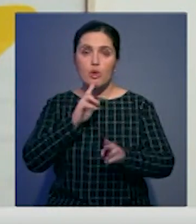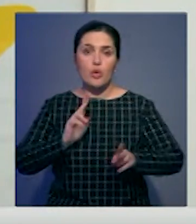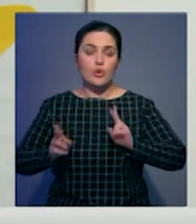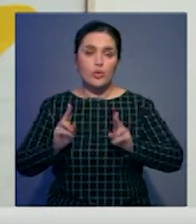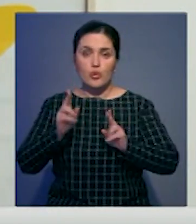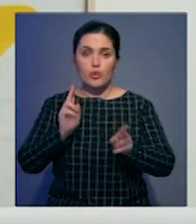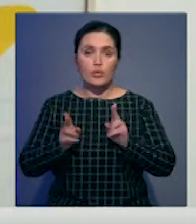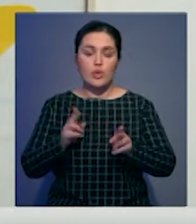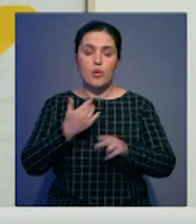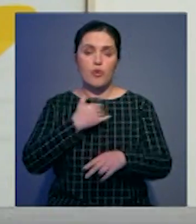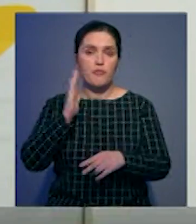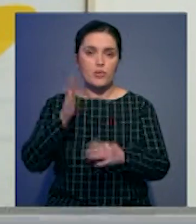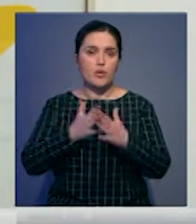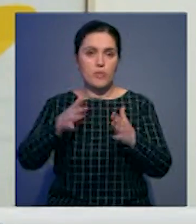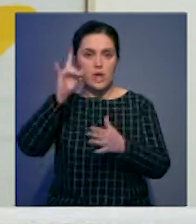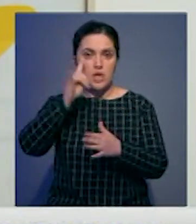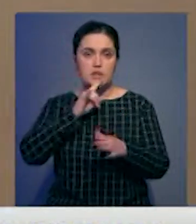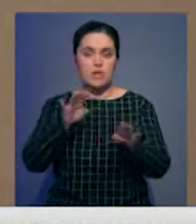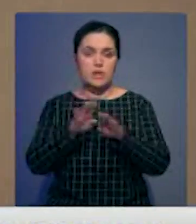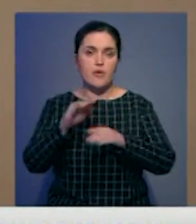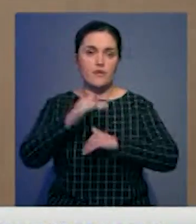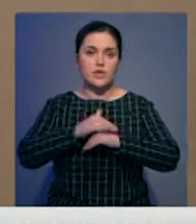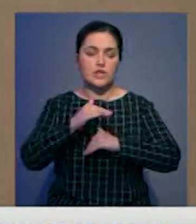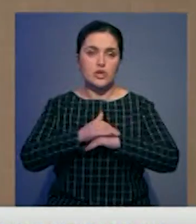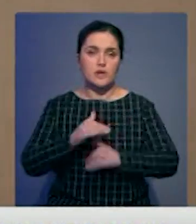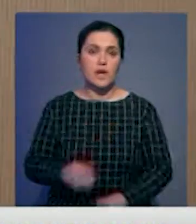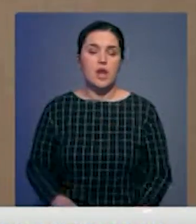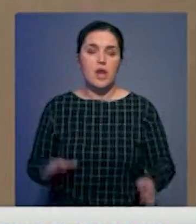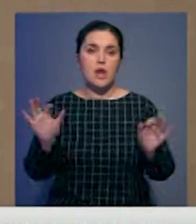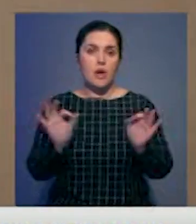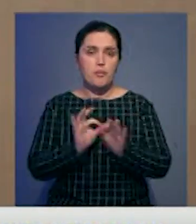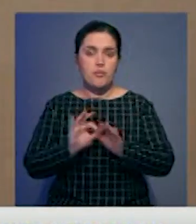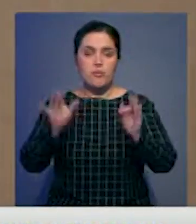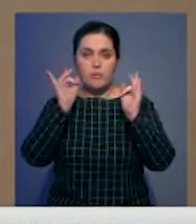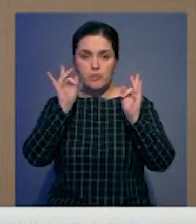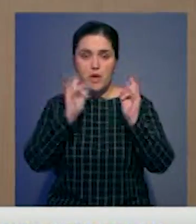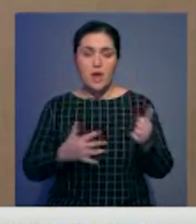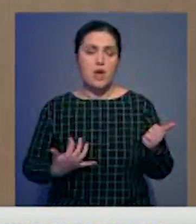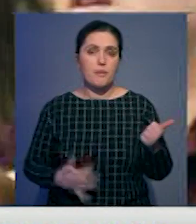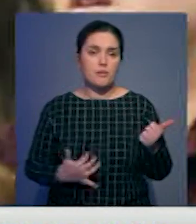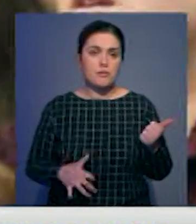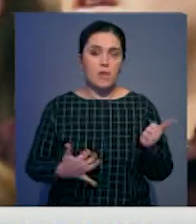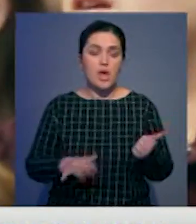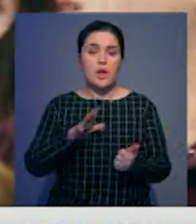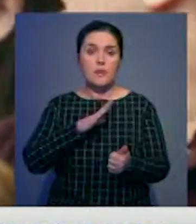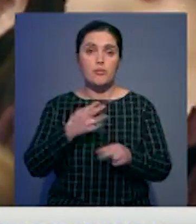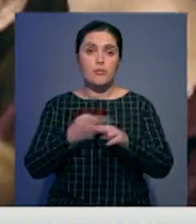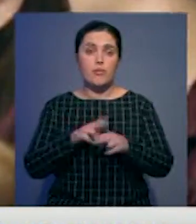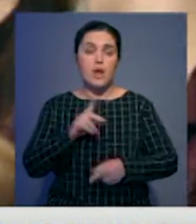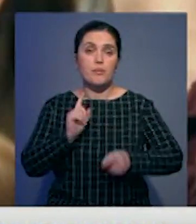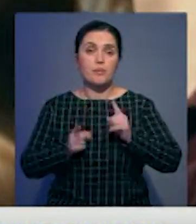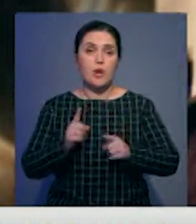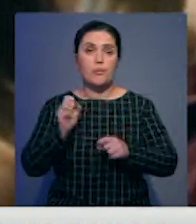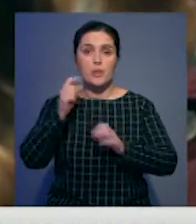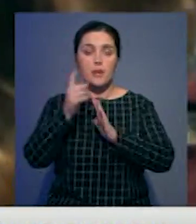будущем больше таких казахских вечеров. Мелодии «Домбры» колоритно дополнили атмосферу клуба «Номад». Вот когда по-настоящему